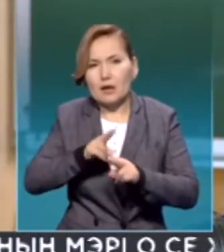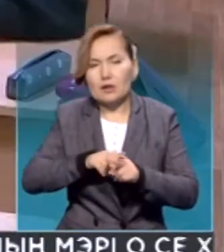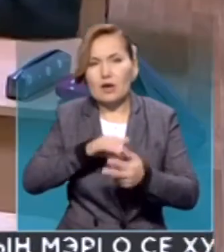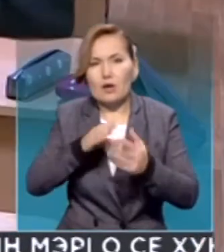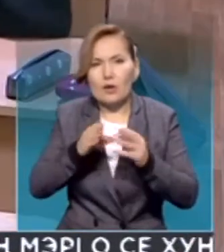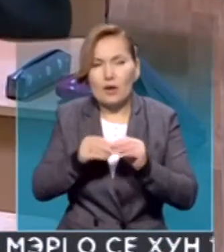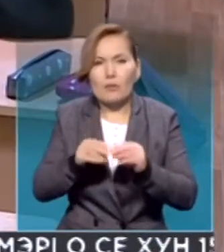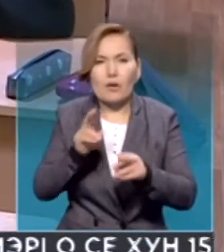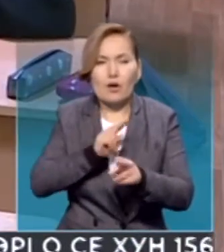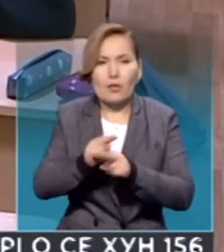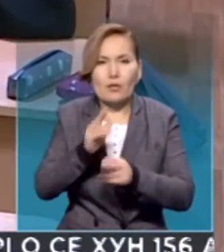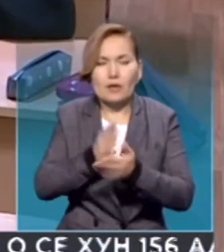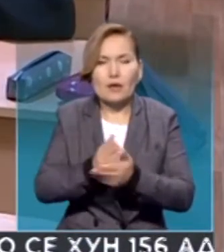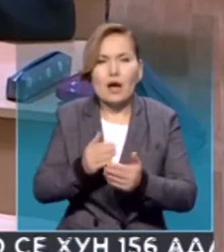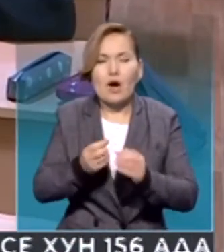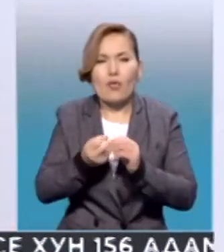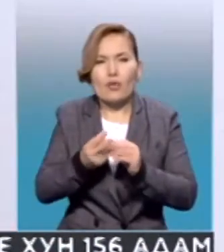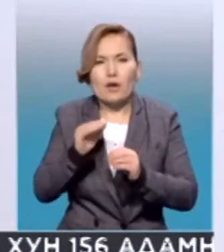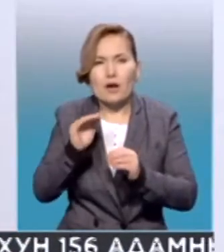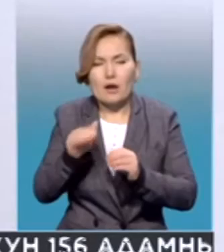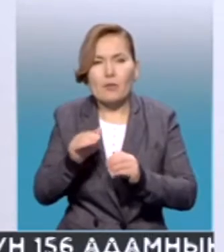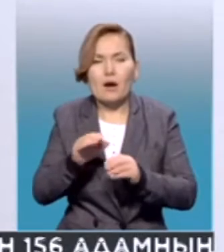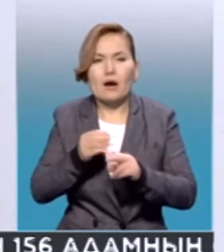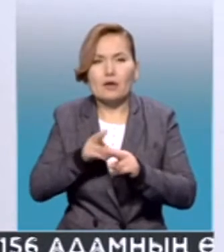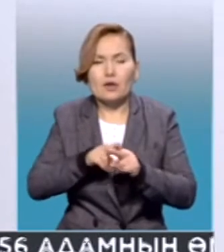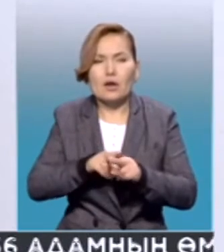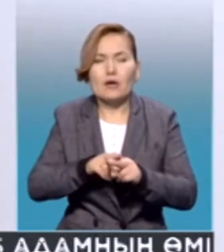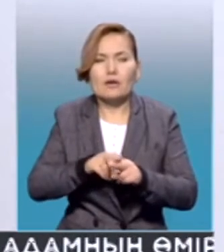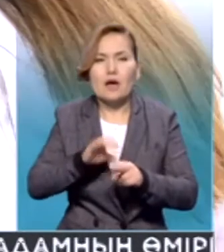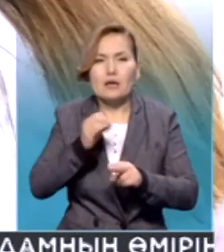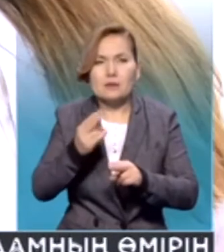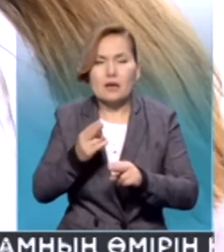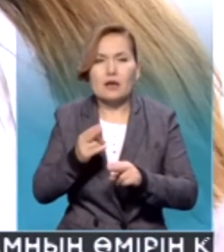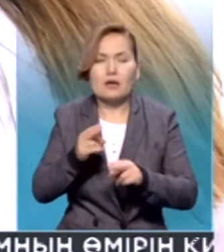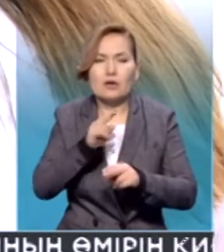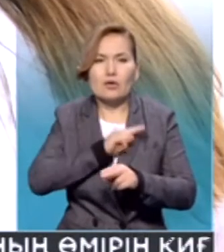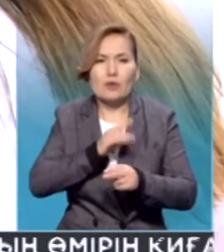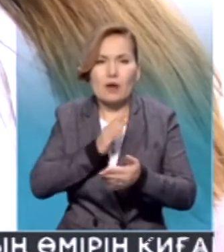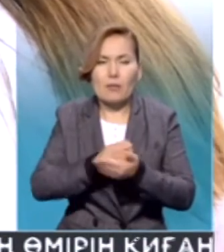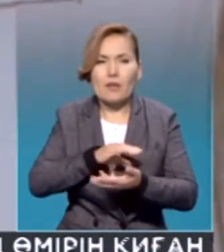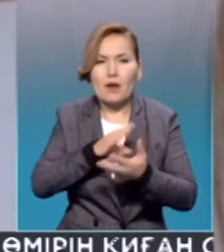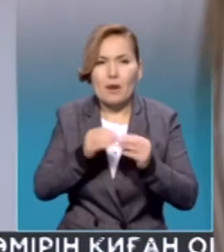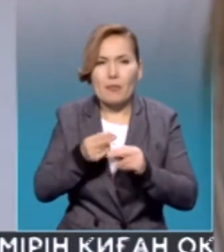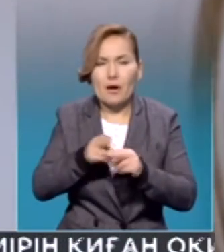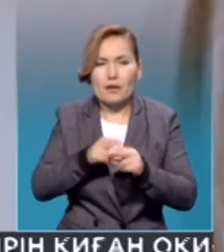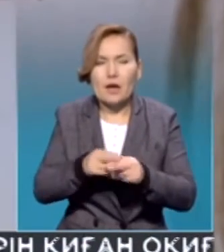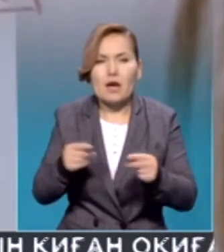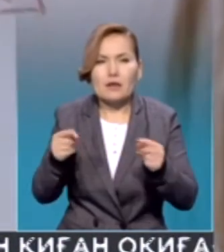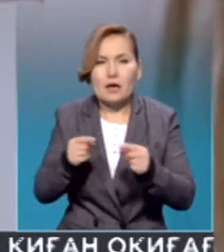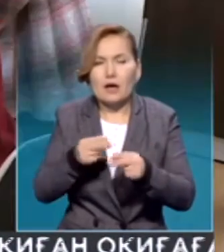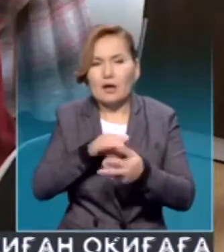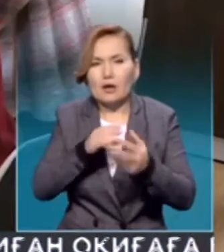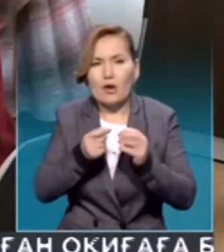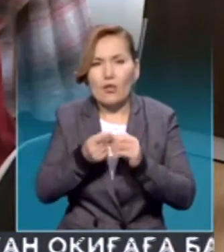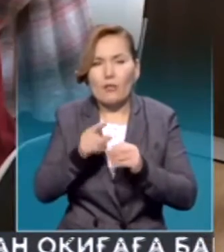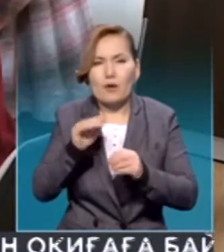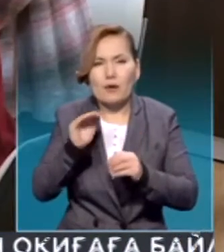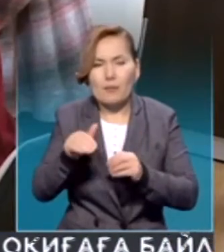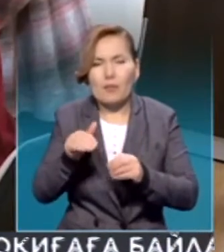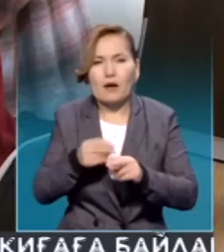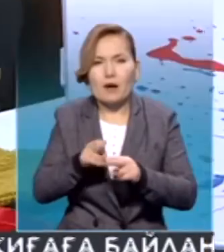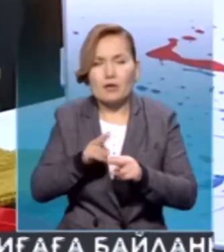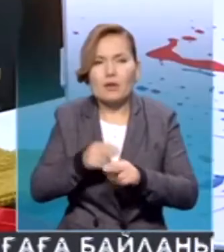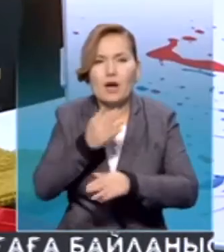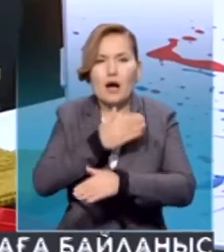көп дайындалады. Қазір 12 мыңнан астам әлеуметтік жұмыс маманы қызмет етеді. Олардың басым бөлігі, нақтырақ айтсақ, 11 мыңнан астамы